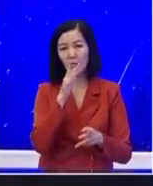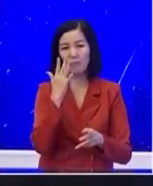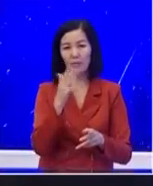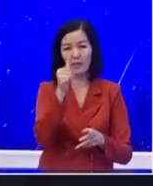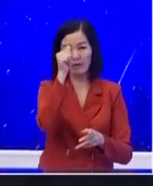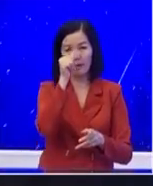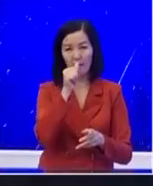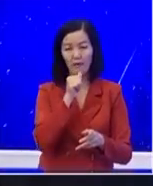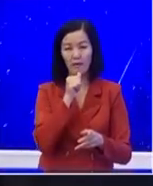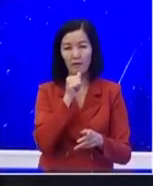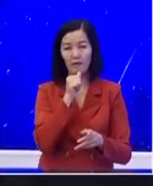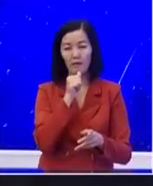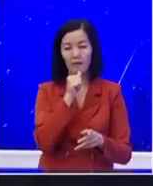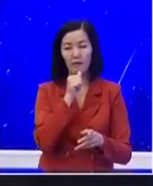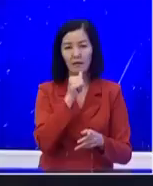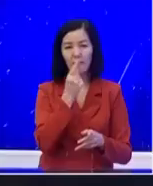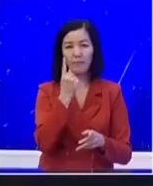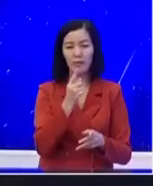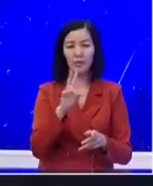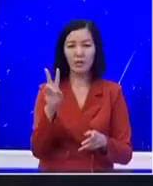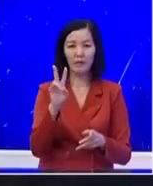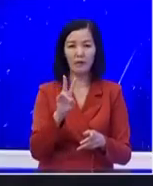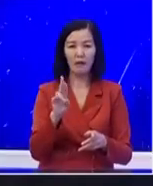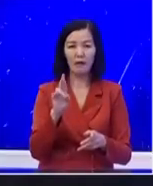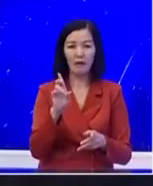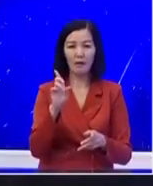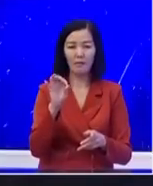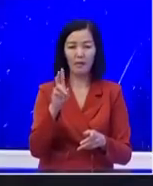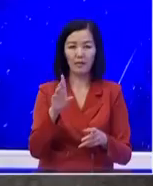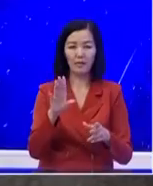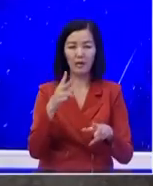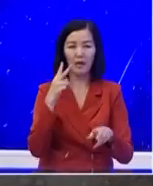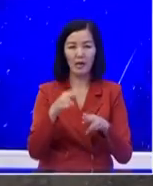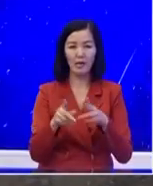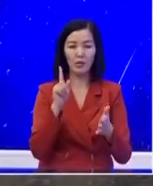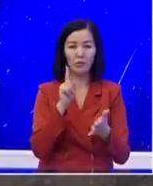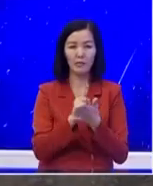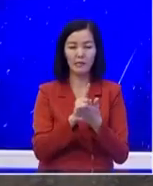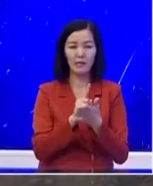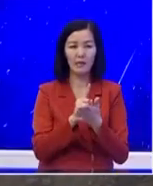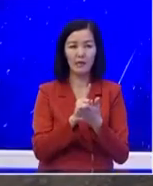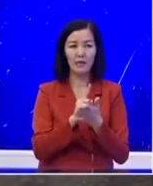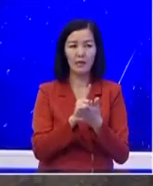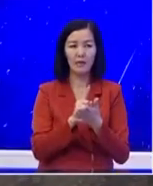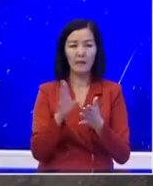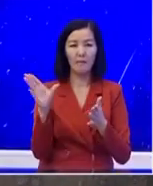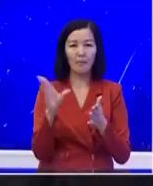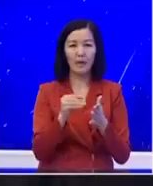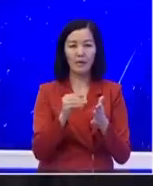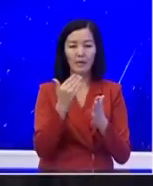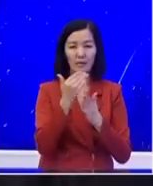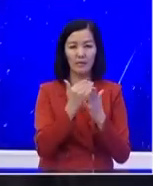ай. Бірінші ноябрьде өткіземіз. Жұмыс жүрісі бәрі график